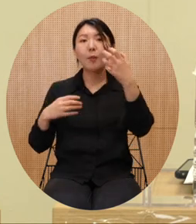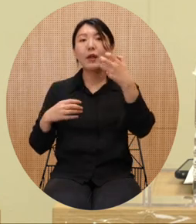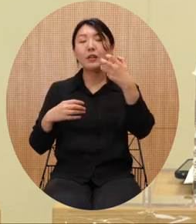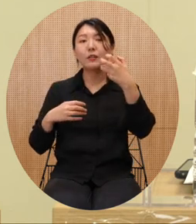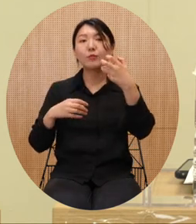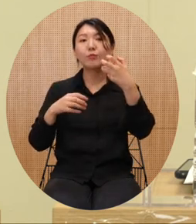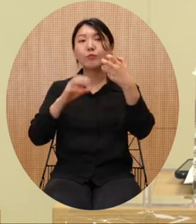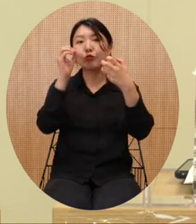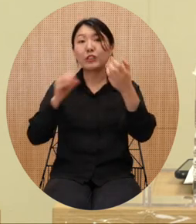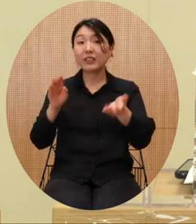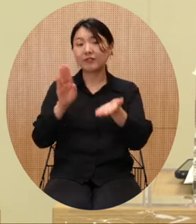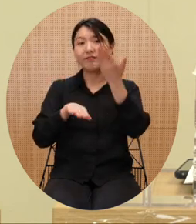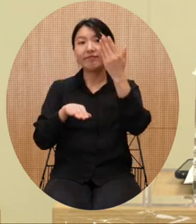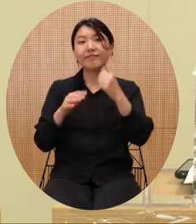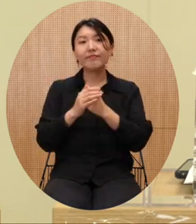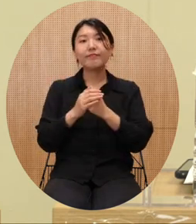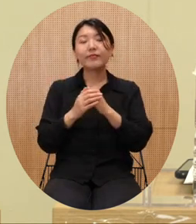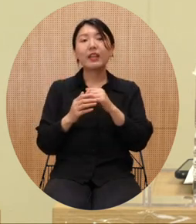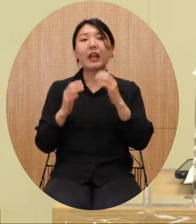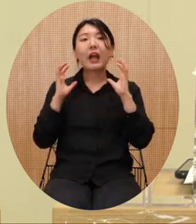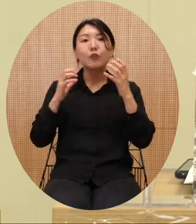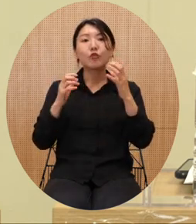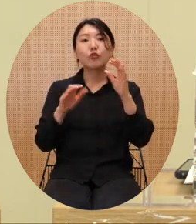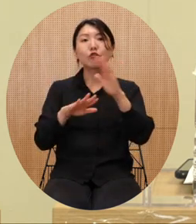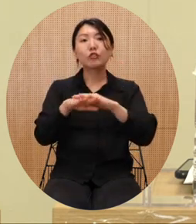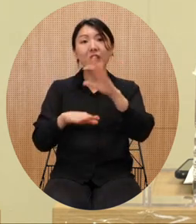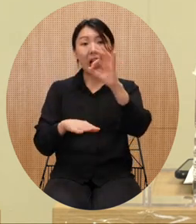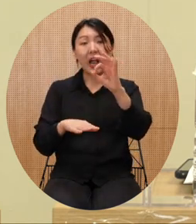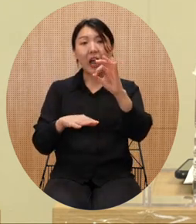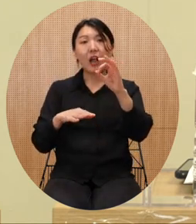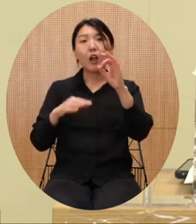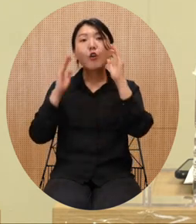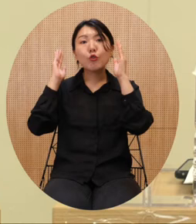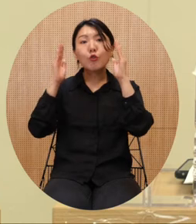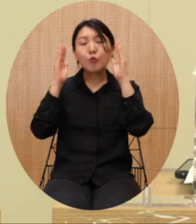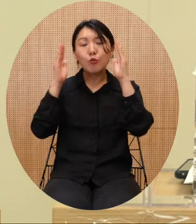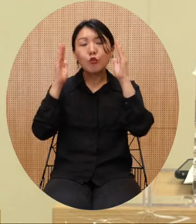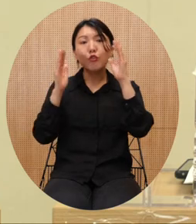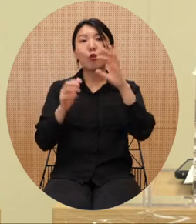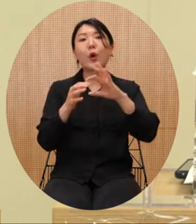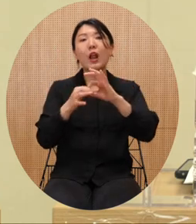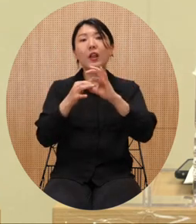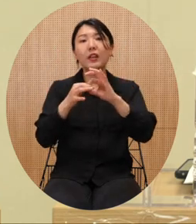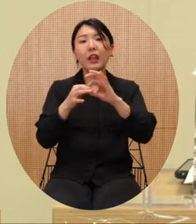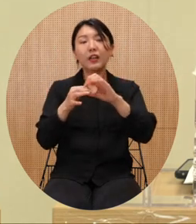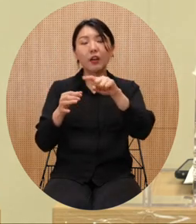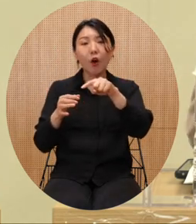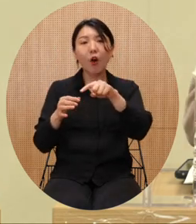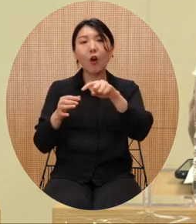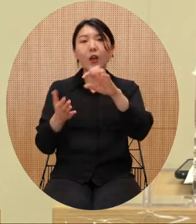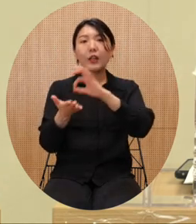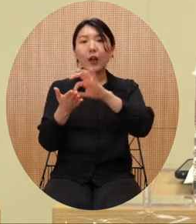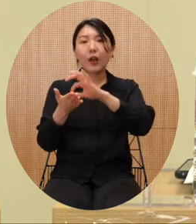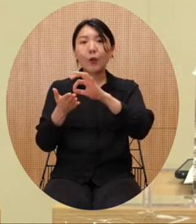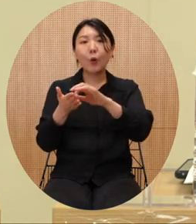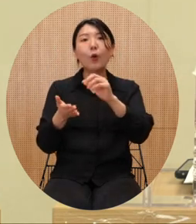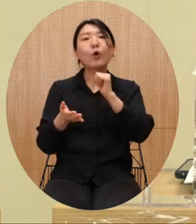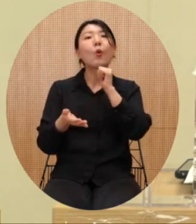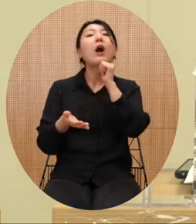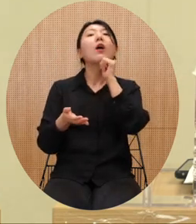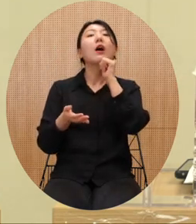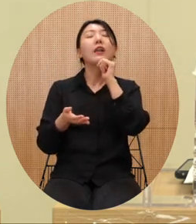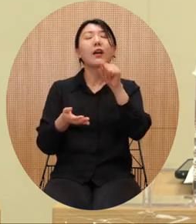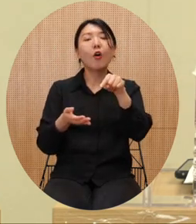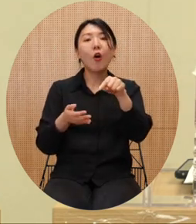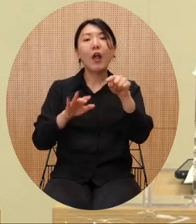88%를 넘는데요. 이는 아동수당이 교육 관련 소비를 증가시켰다는 연구나 빈곤을 완화시켰다는